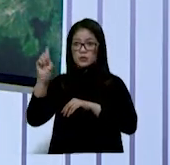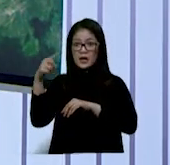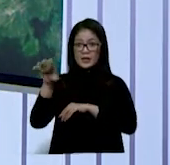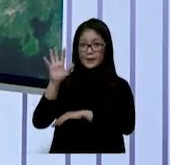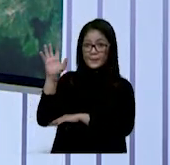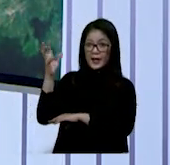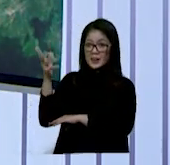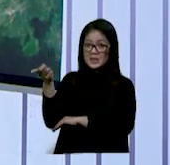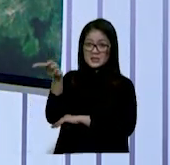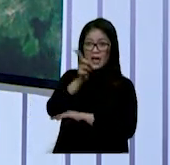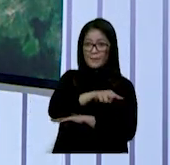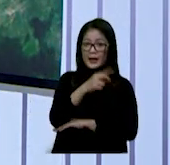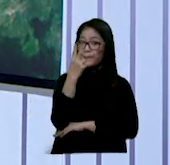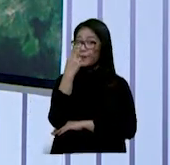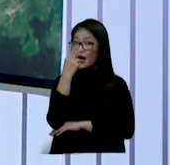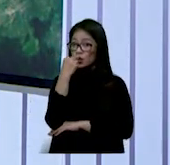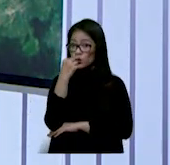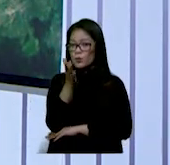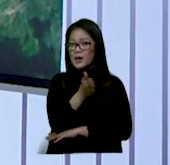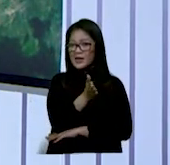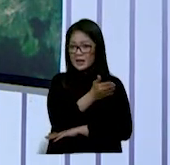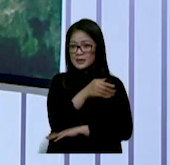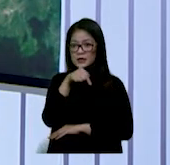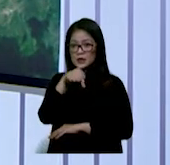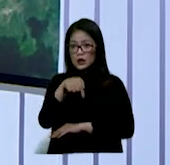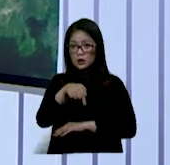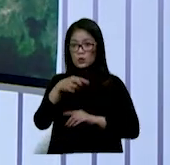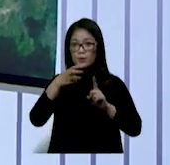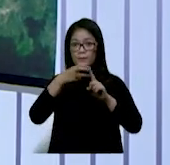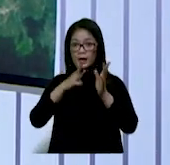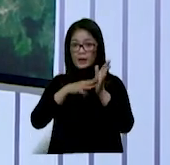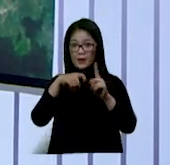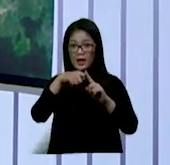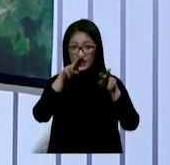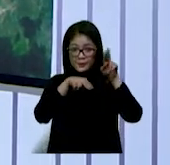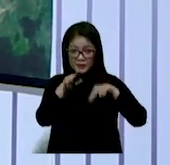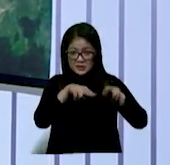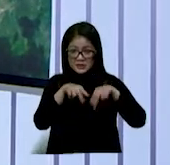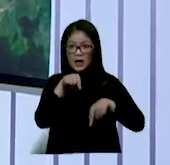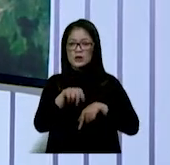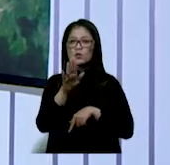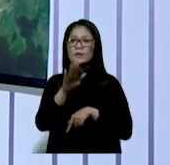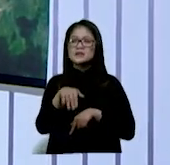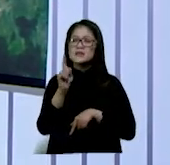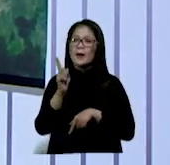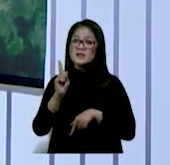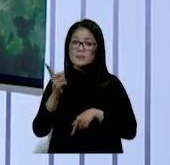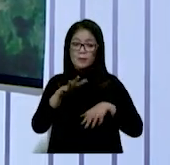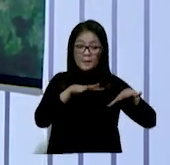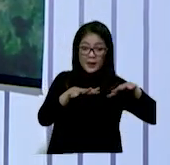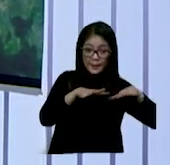juga Bandung Barat. BMKG masih terus melakukan monitoring, pemirsa, untuk mencari penyebab pasti gempa dan tidak terfokus pada